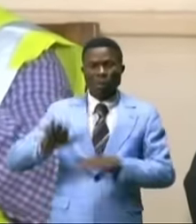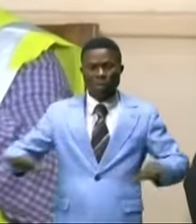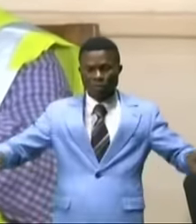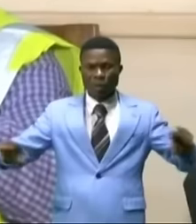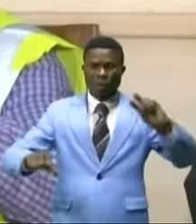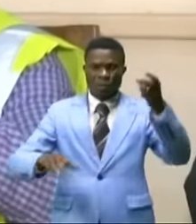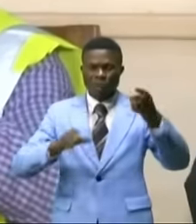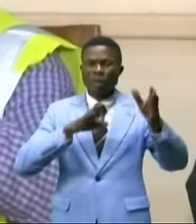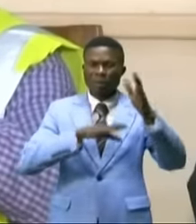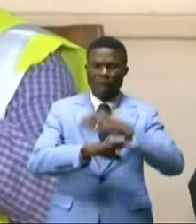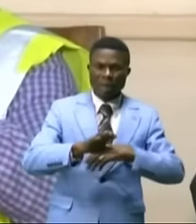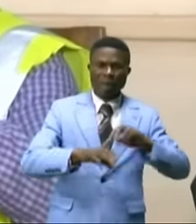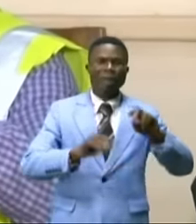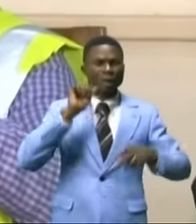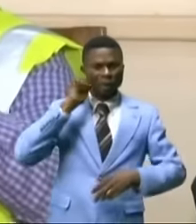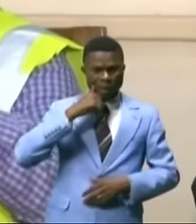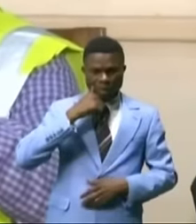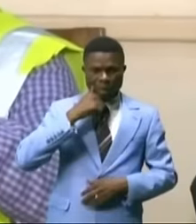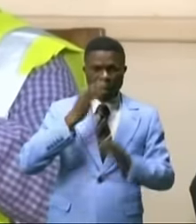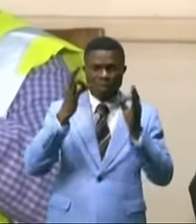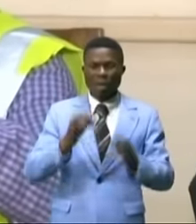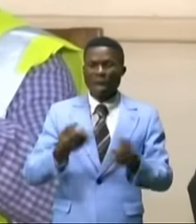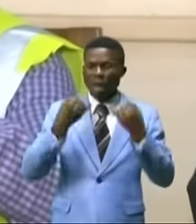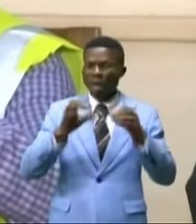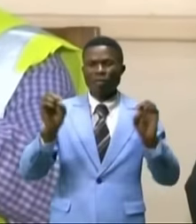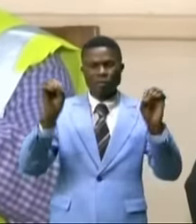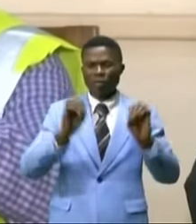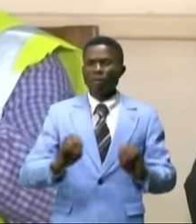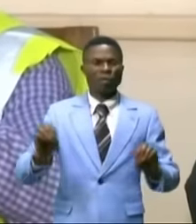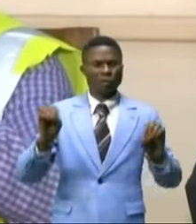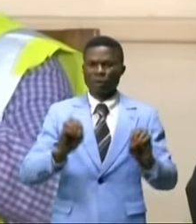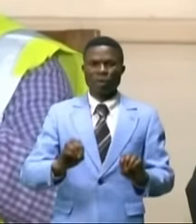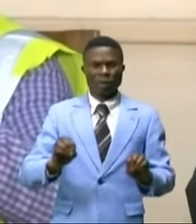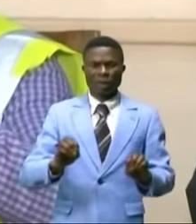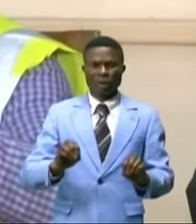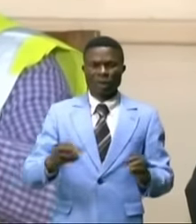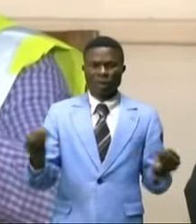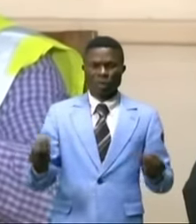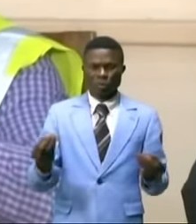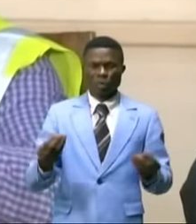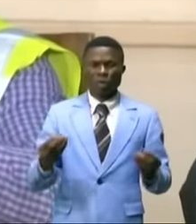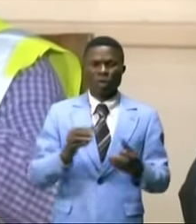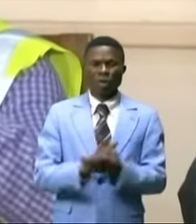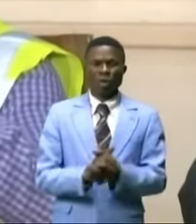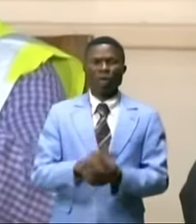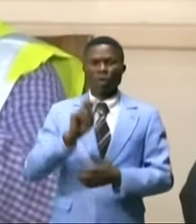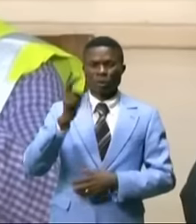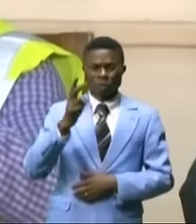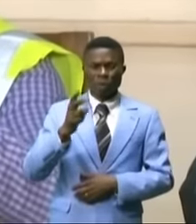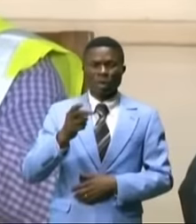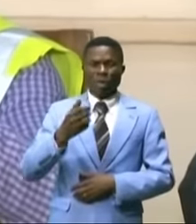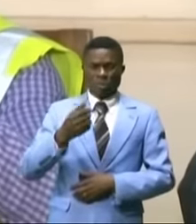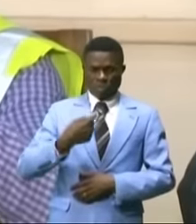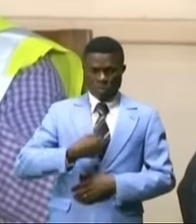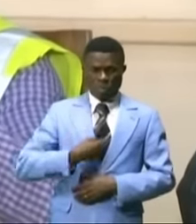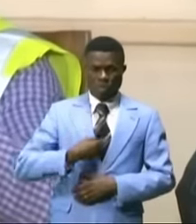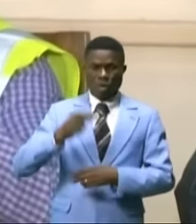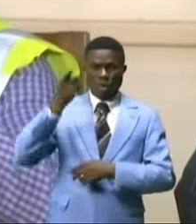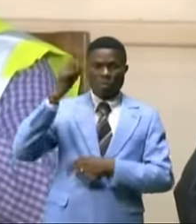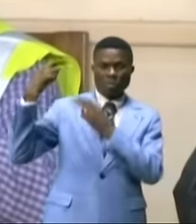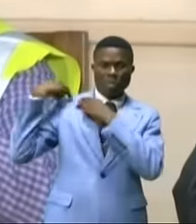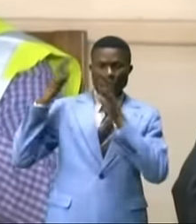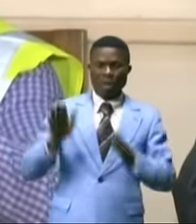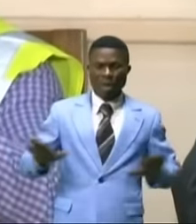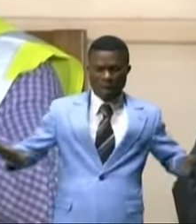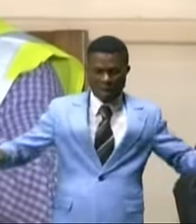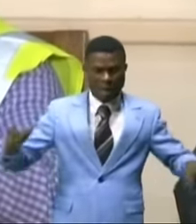second viendra plus tard. C'est là, il n'y a pas eu cette information-là. De deux, même moi, le premier responsable de l'aéroport,